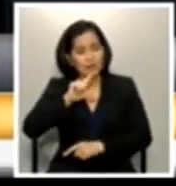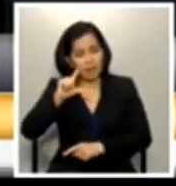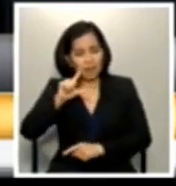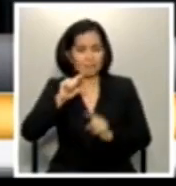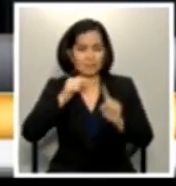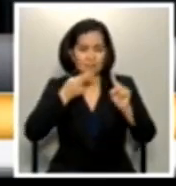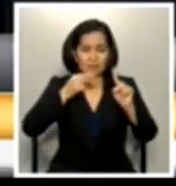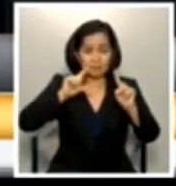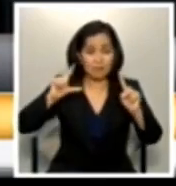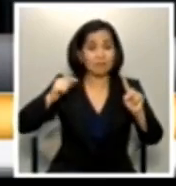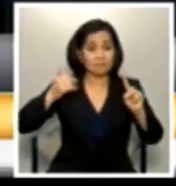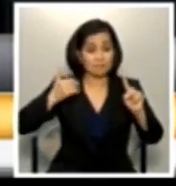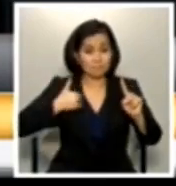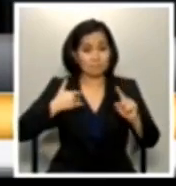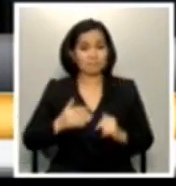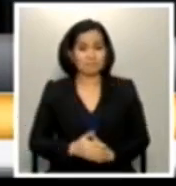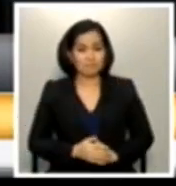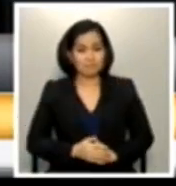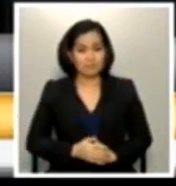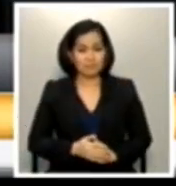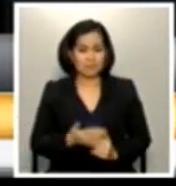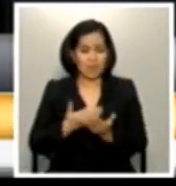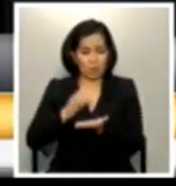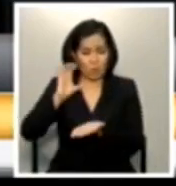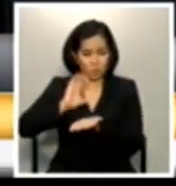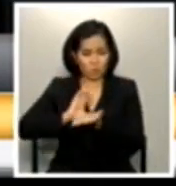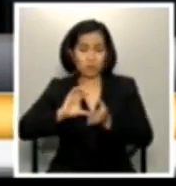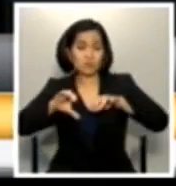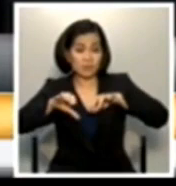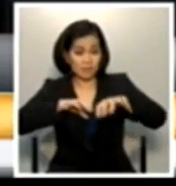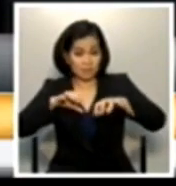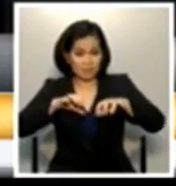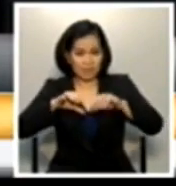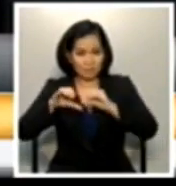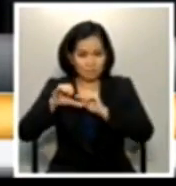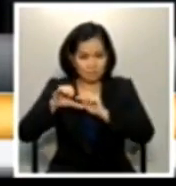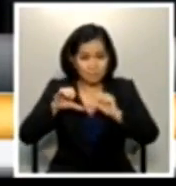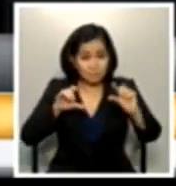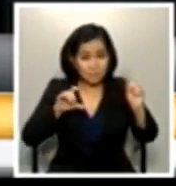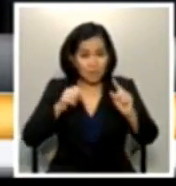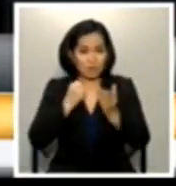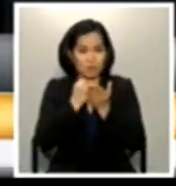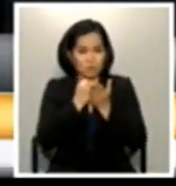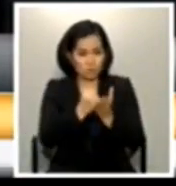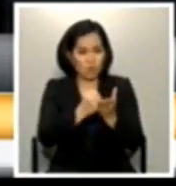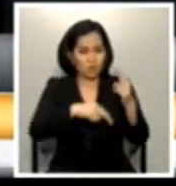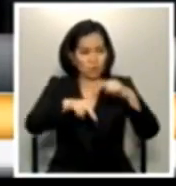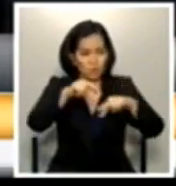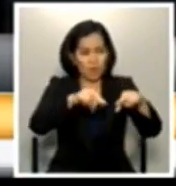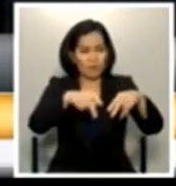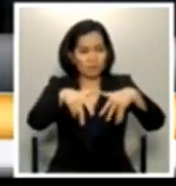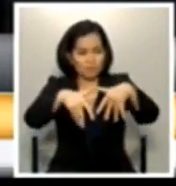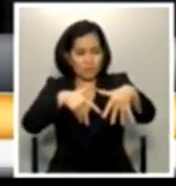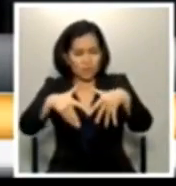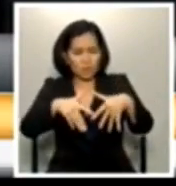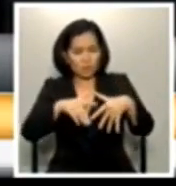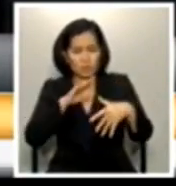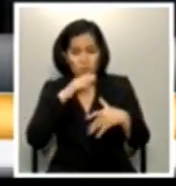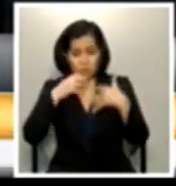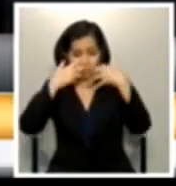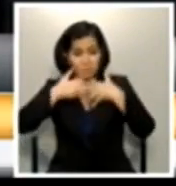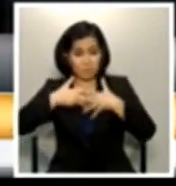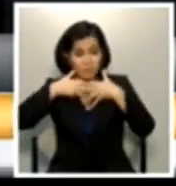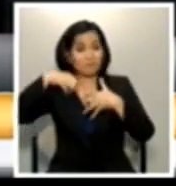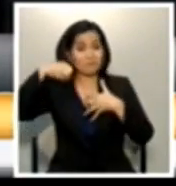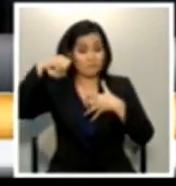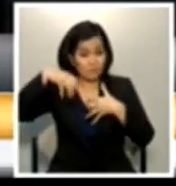านนะครับซึ่งการบริหารจัดการกองทุนนั้นนะครับเป็นการเยียวยานะครับผู้ที่รับผลกระทบนะครับจากการใช้โท